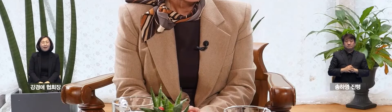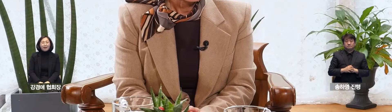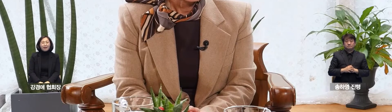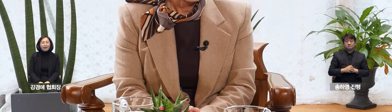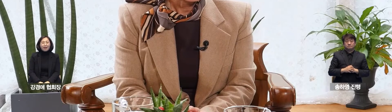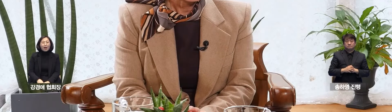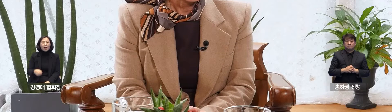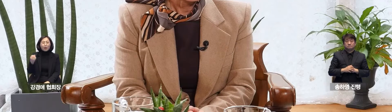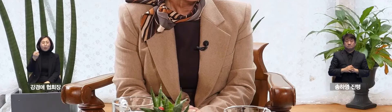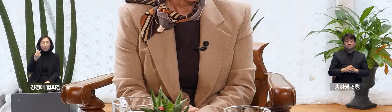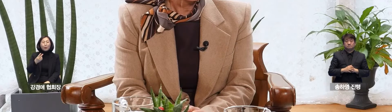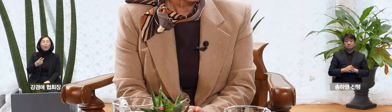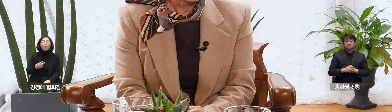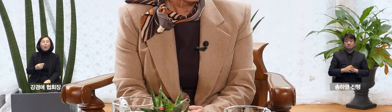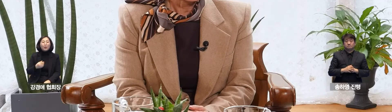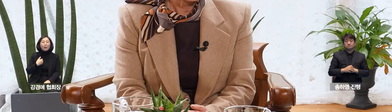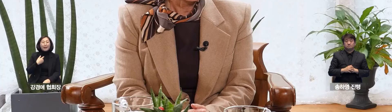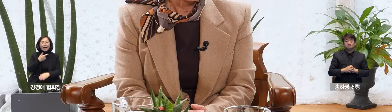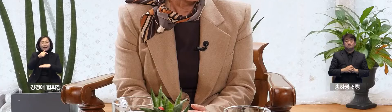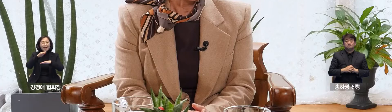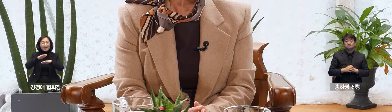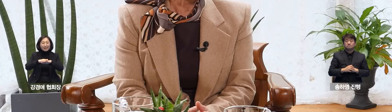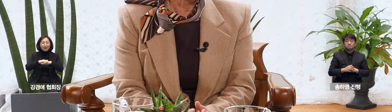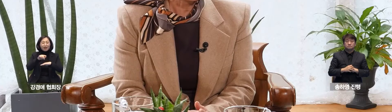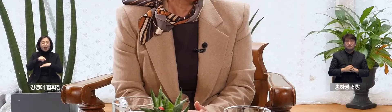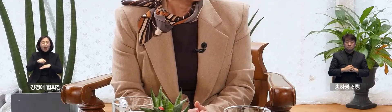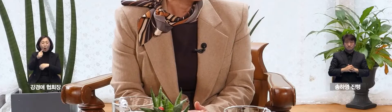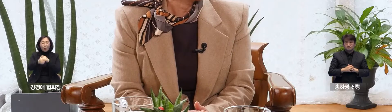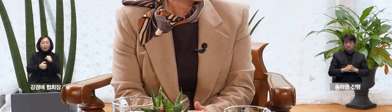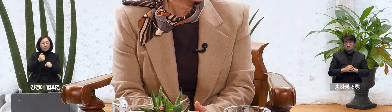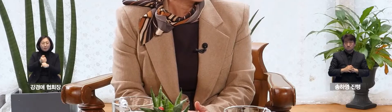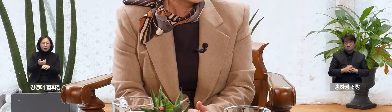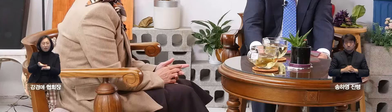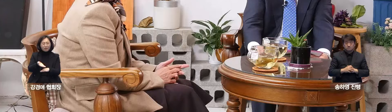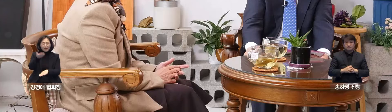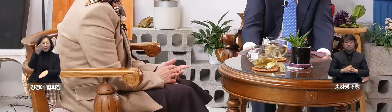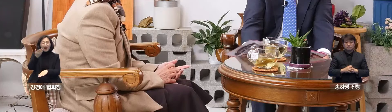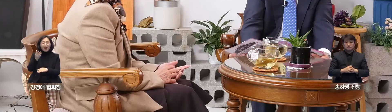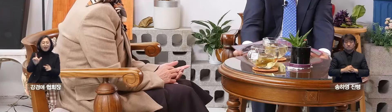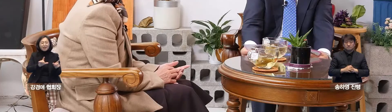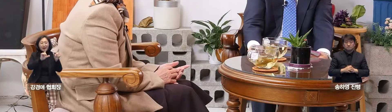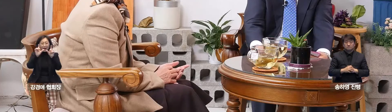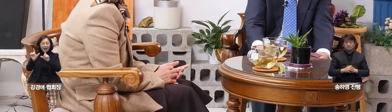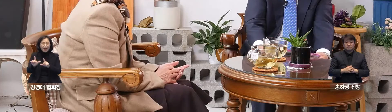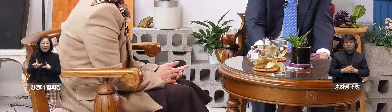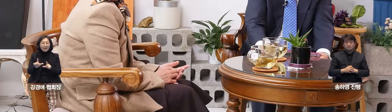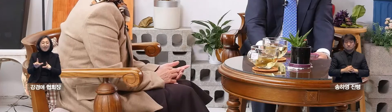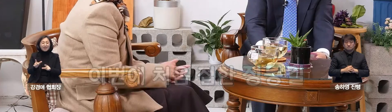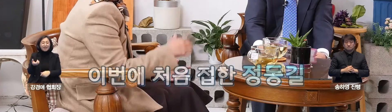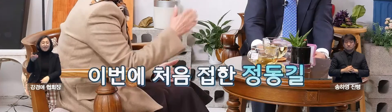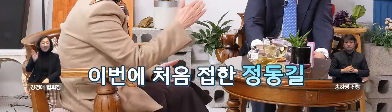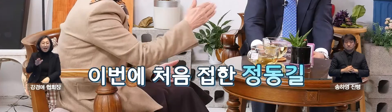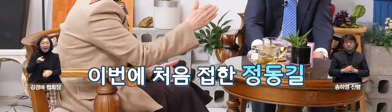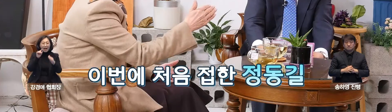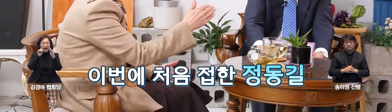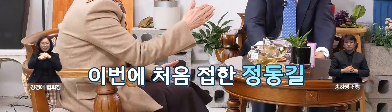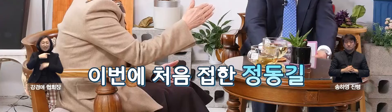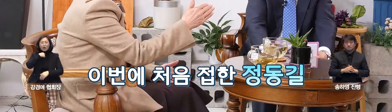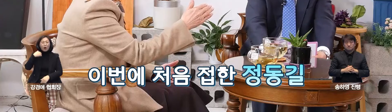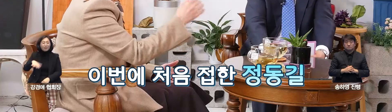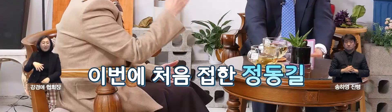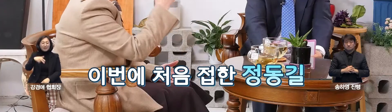가지는 제가 대전에 50년 이상을 살면서 한 번도 가보지 못했던 정동의